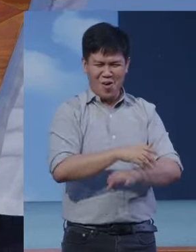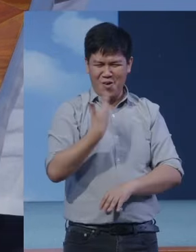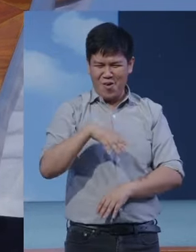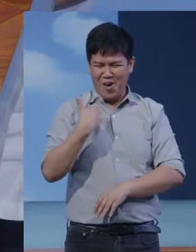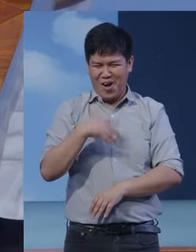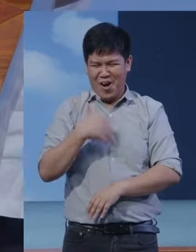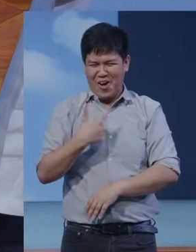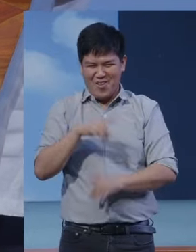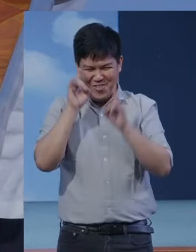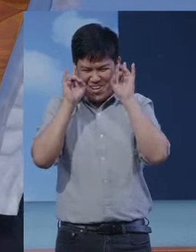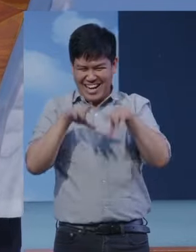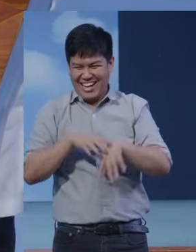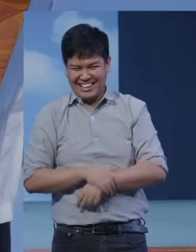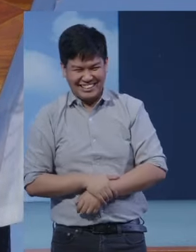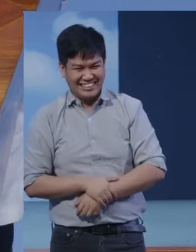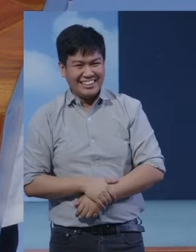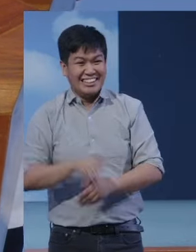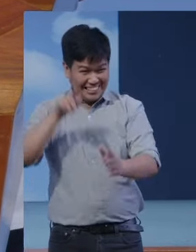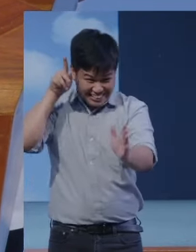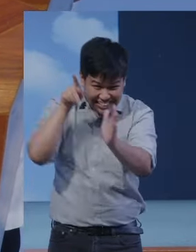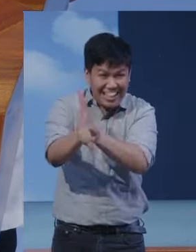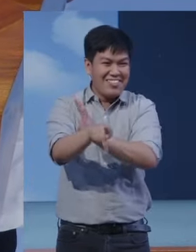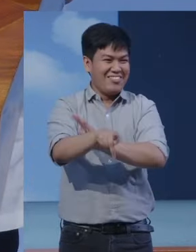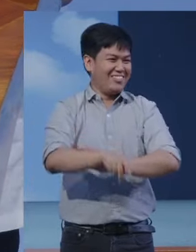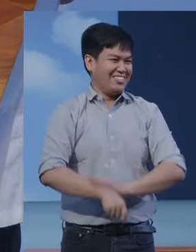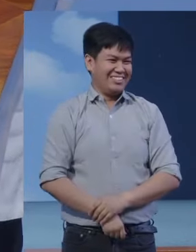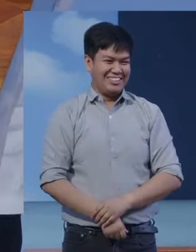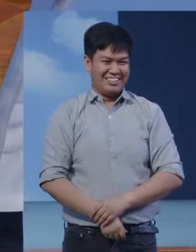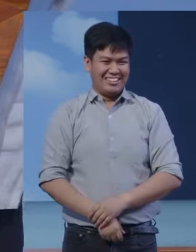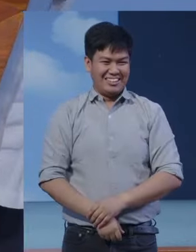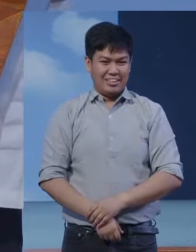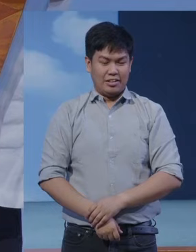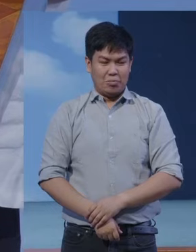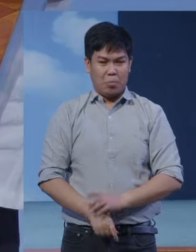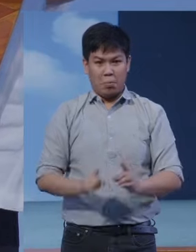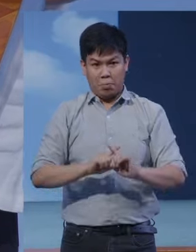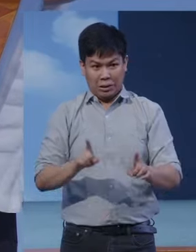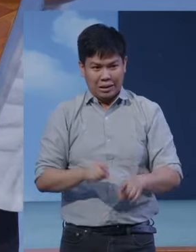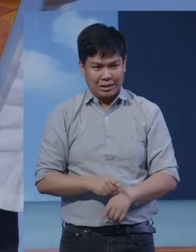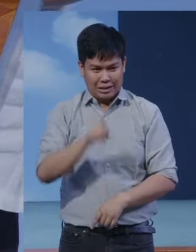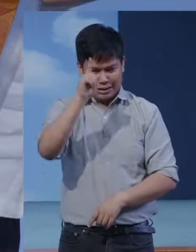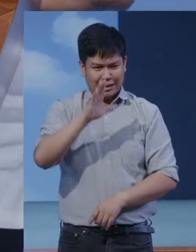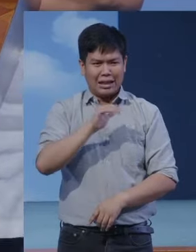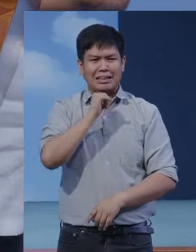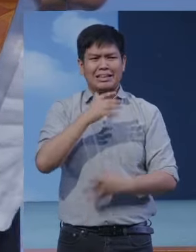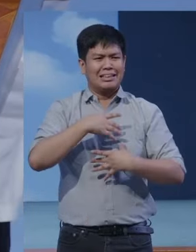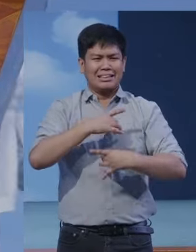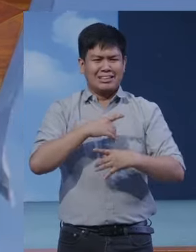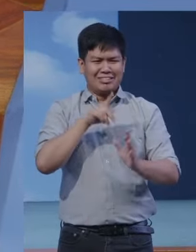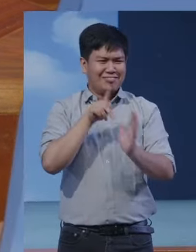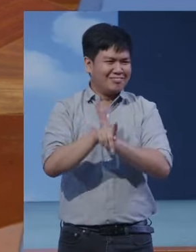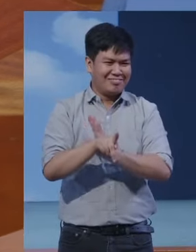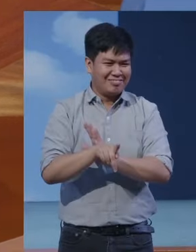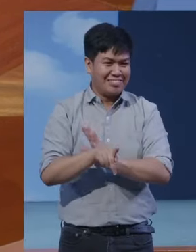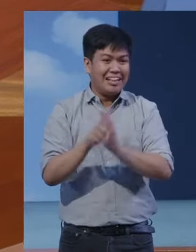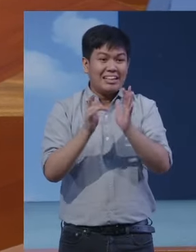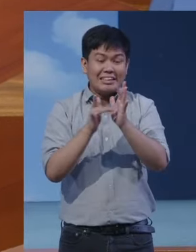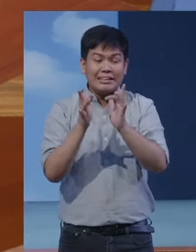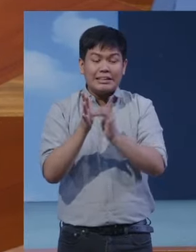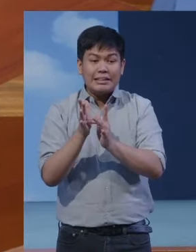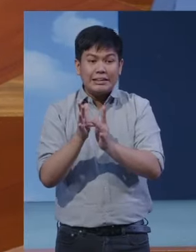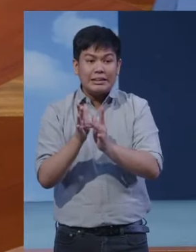divorce Ang solusyon death Hindi naman pwedeng death nung panahon ni Jesus sila